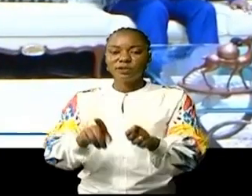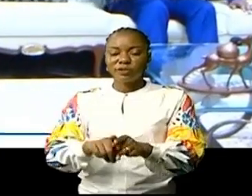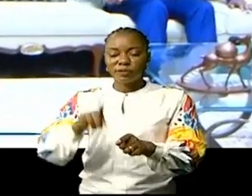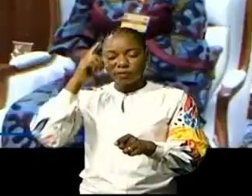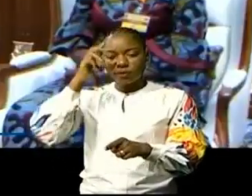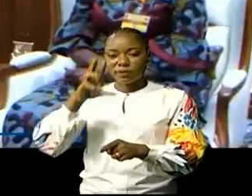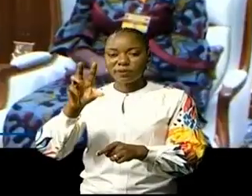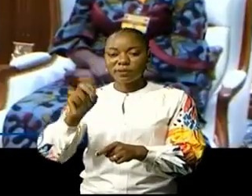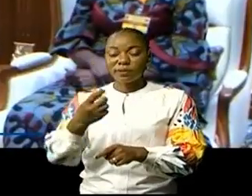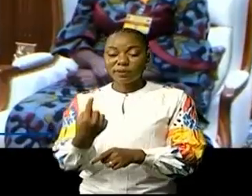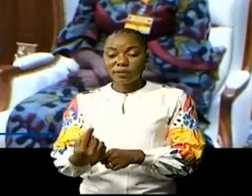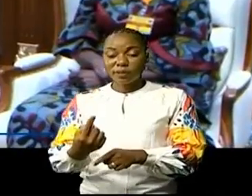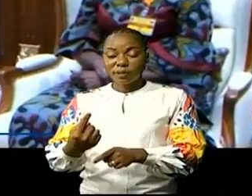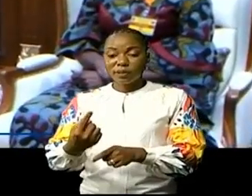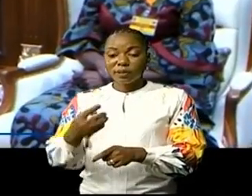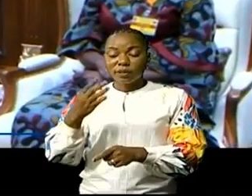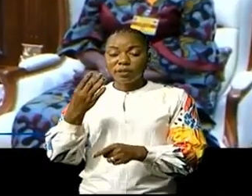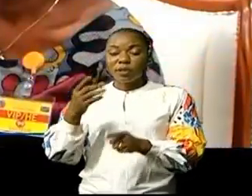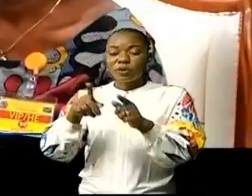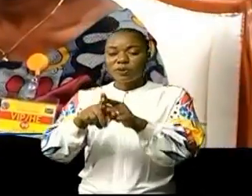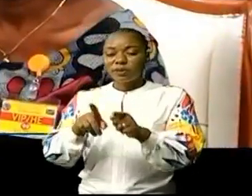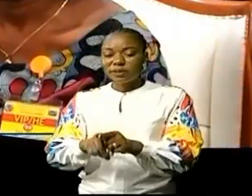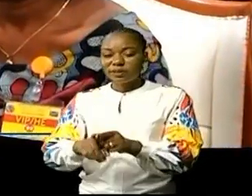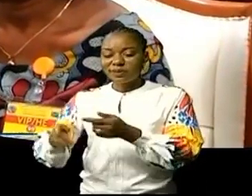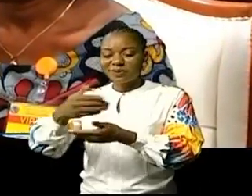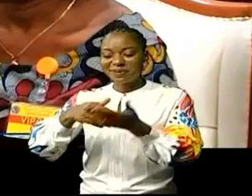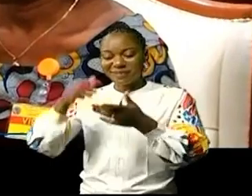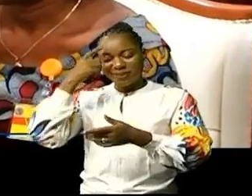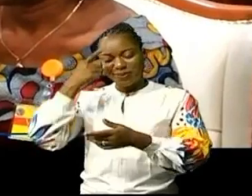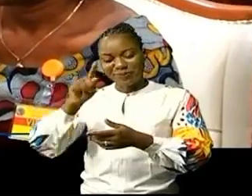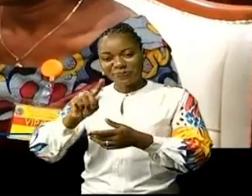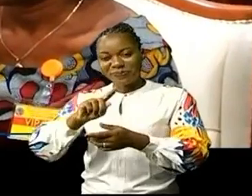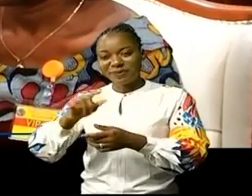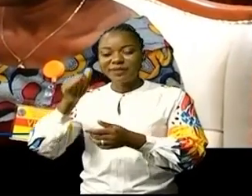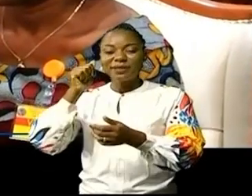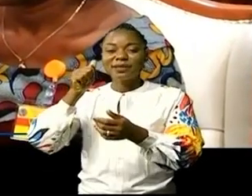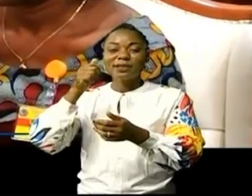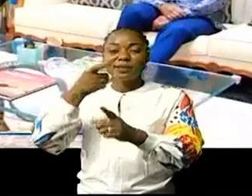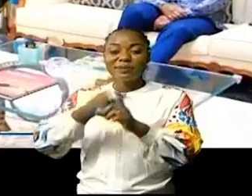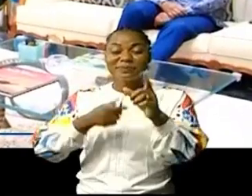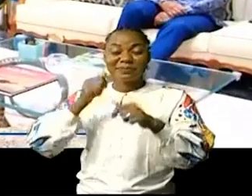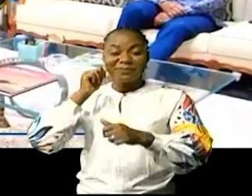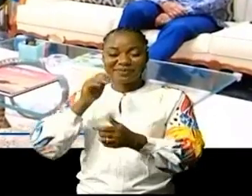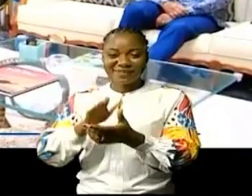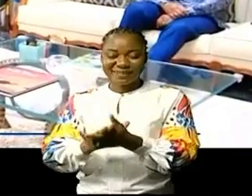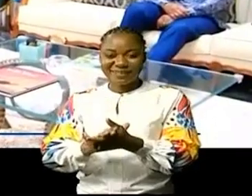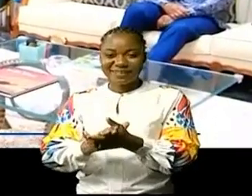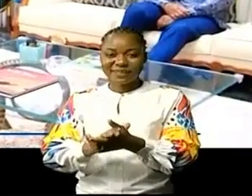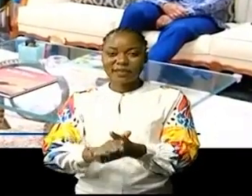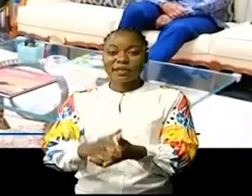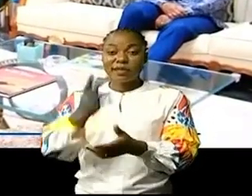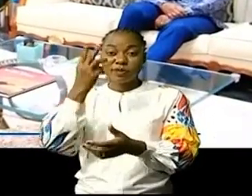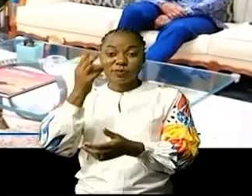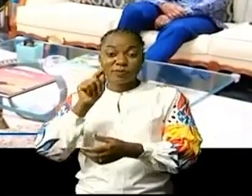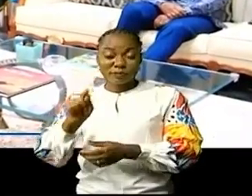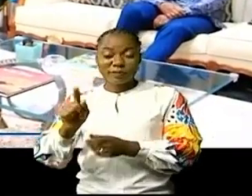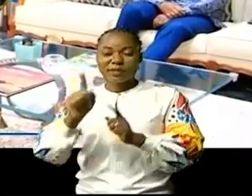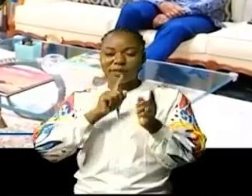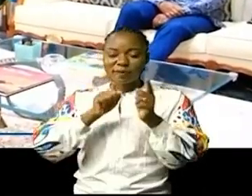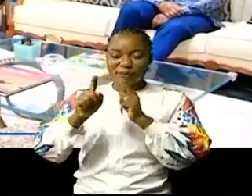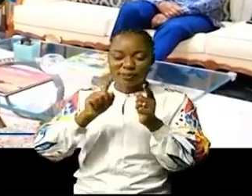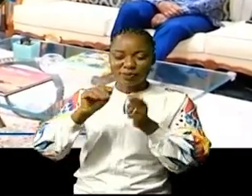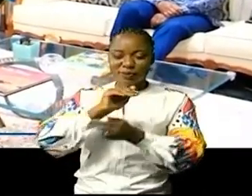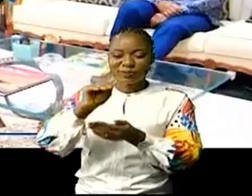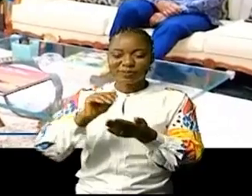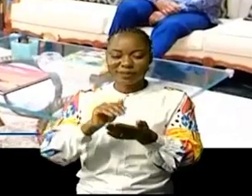31 mars 2022, journée coïncidant avec la fin du mois de la femme. 3 sujets essentiels étaient au centre